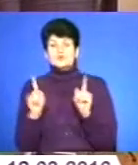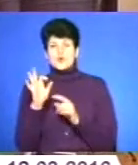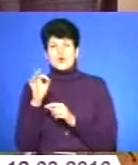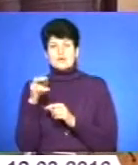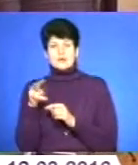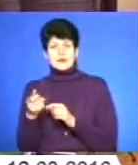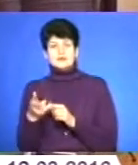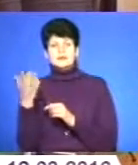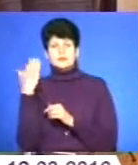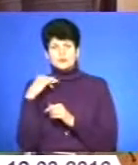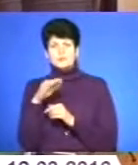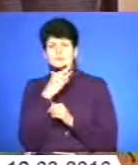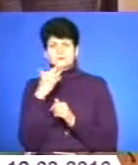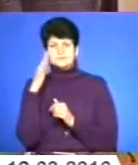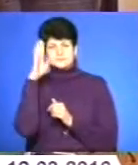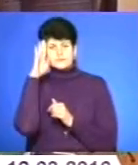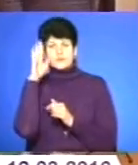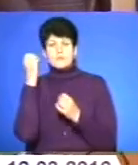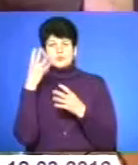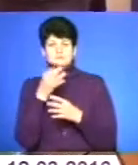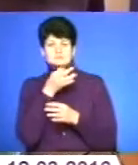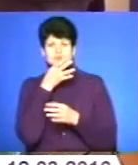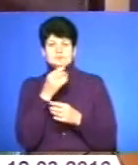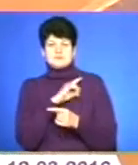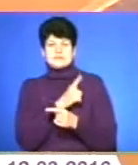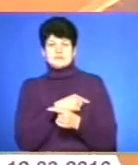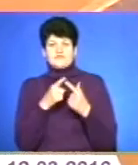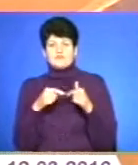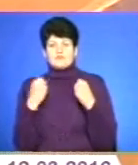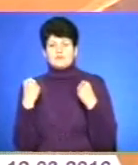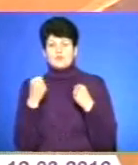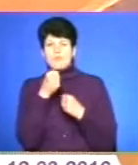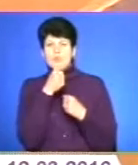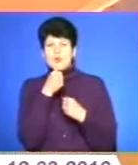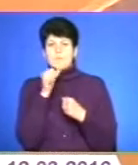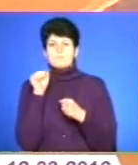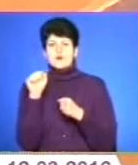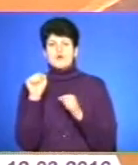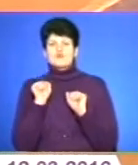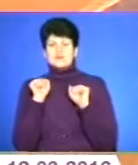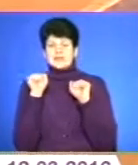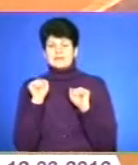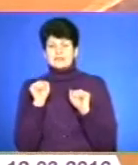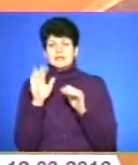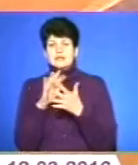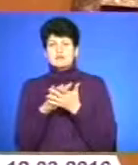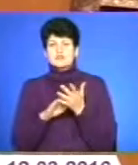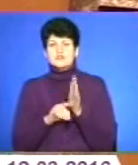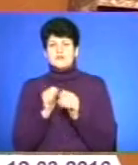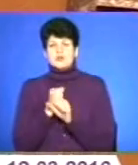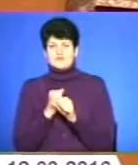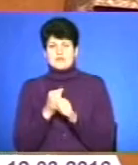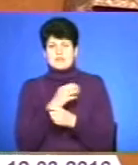як і більшість чоловіків, просто захопився силовими видами спорту. Спробував пауерліфтинг, далі почав працювати над